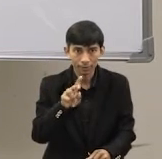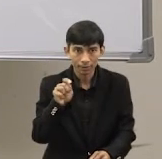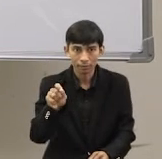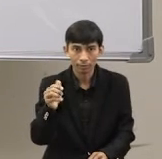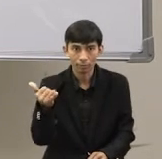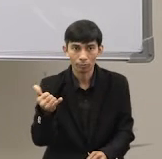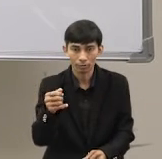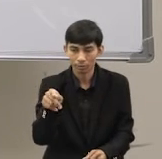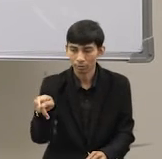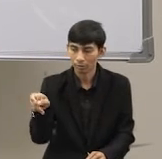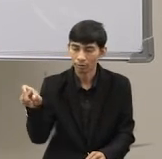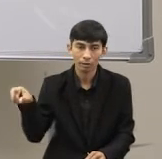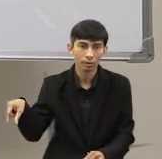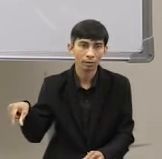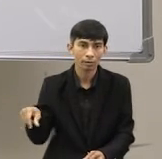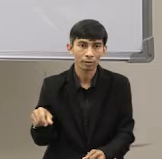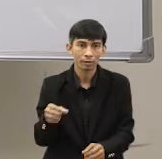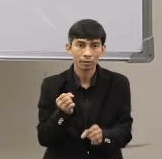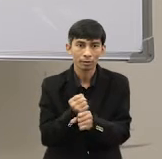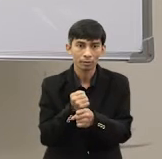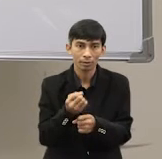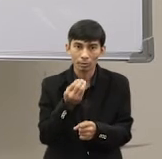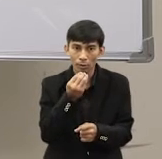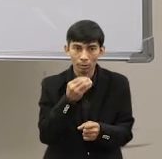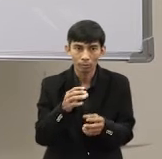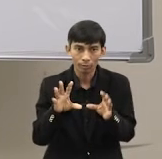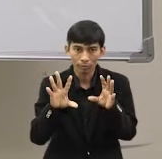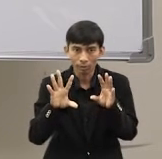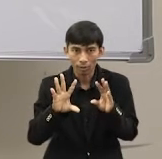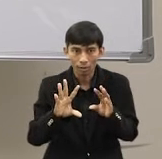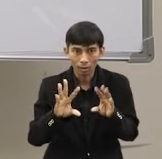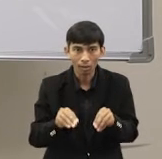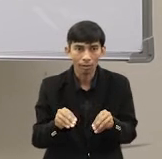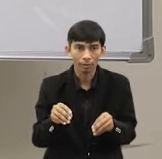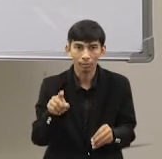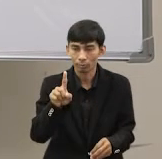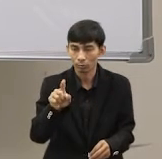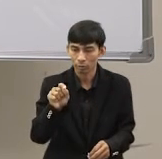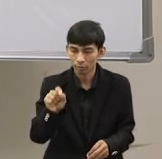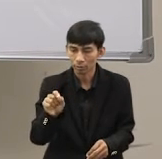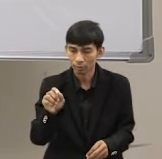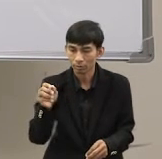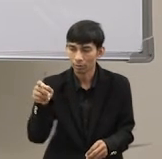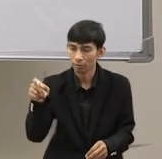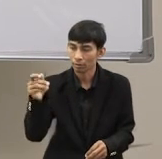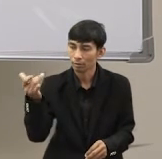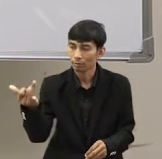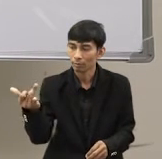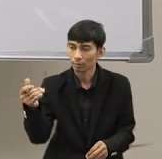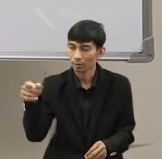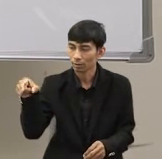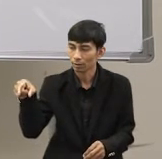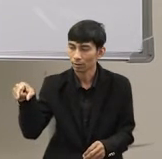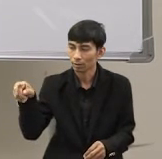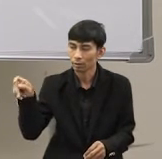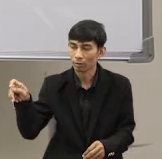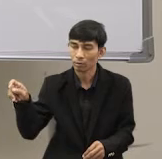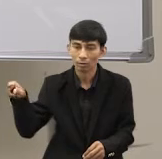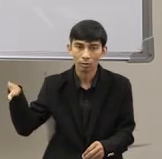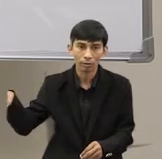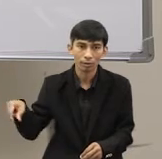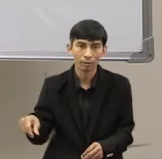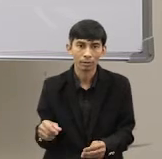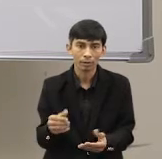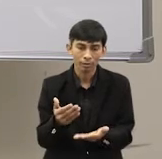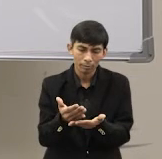miên cột vô sạch củ nó từ phơi mà hộp oh mùi chọn phẩm bảy kg nè cái hai thà chip này ở với nấy chầm nào